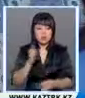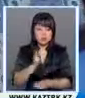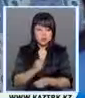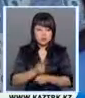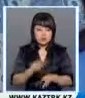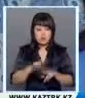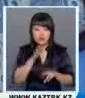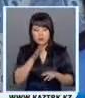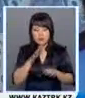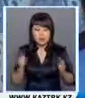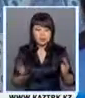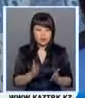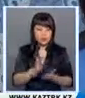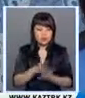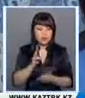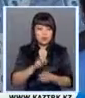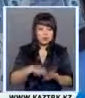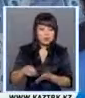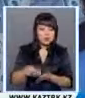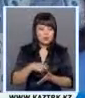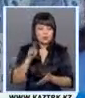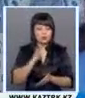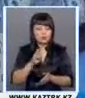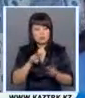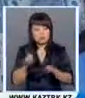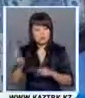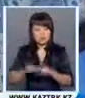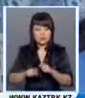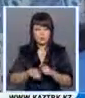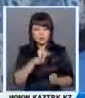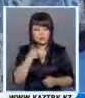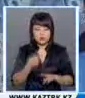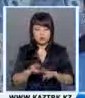болса дейді, және сырттан келетін сәлемдемеге бақылау жүргізілмесе